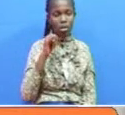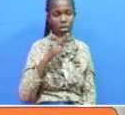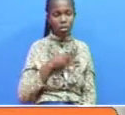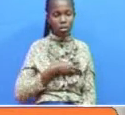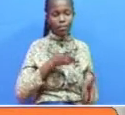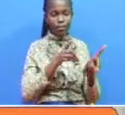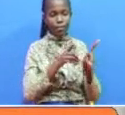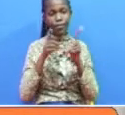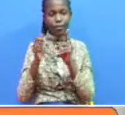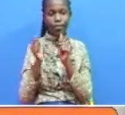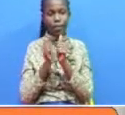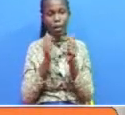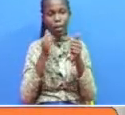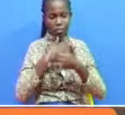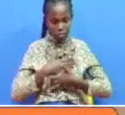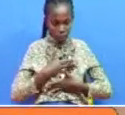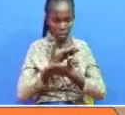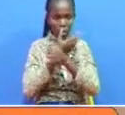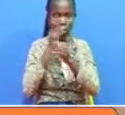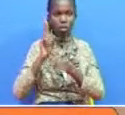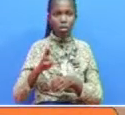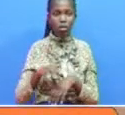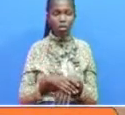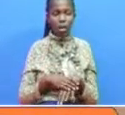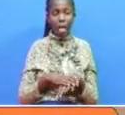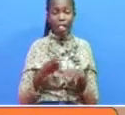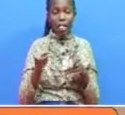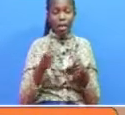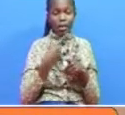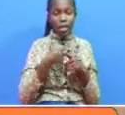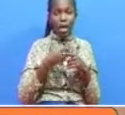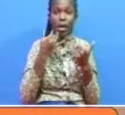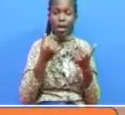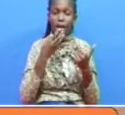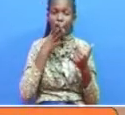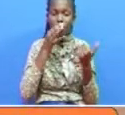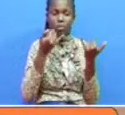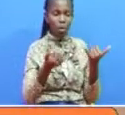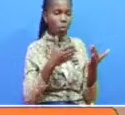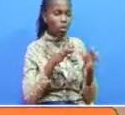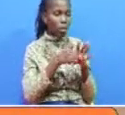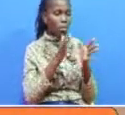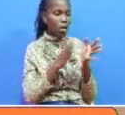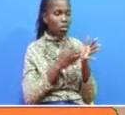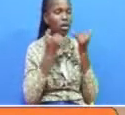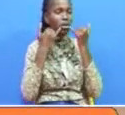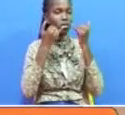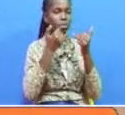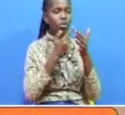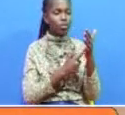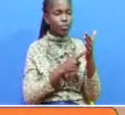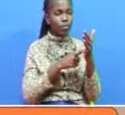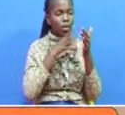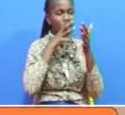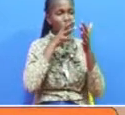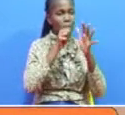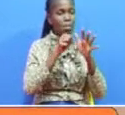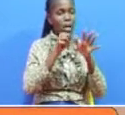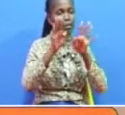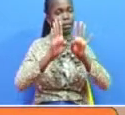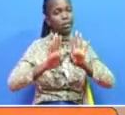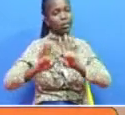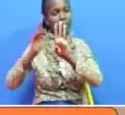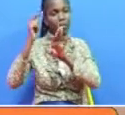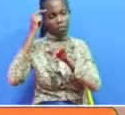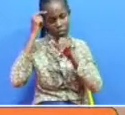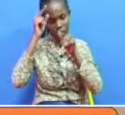tukiwa pamoja na Mheshimiwa Rais. Kuma vaunzio kawaita niwe humilative account ni ya Masaku na kutanga asa wanda ni kana edhi wakinga nione cha